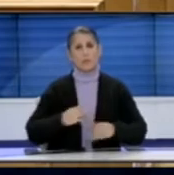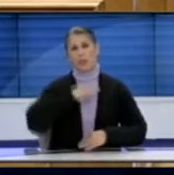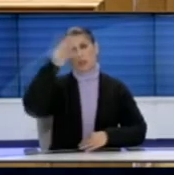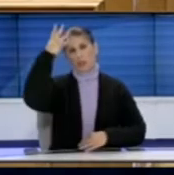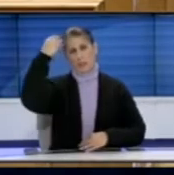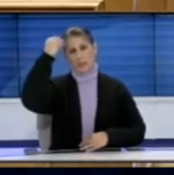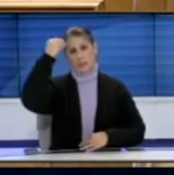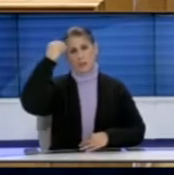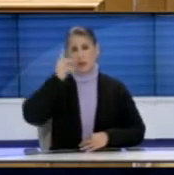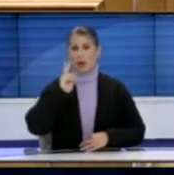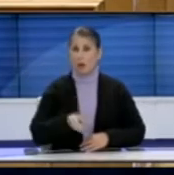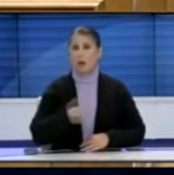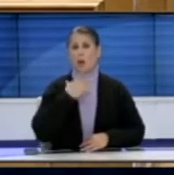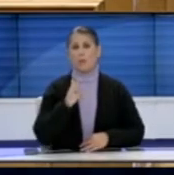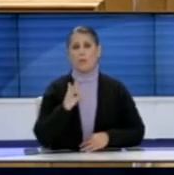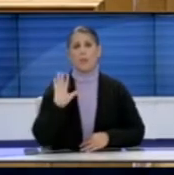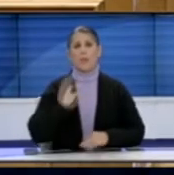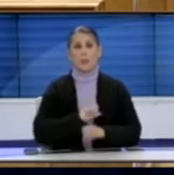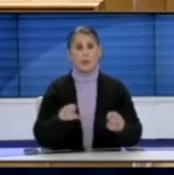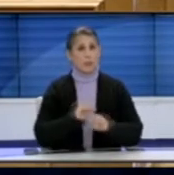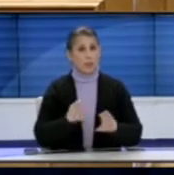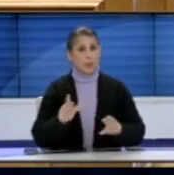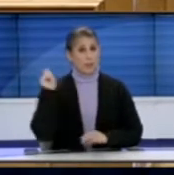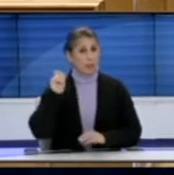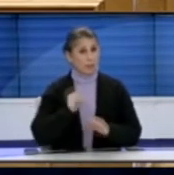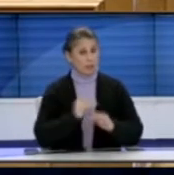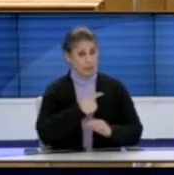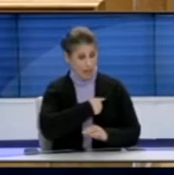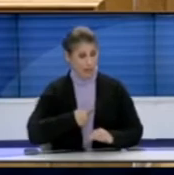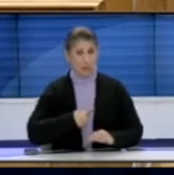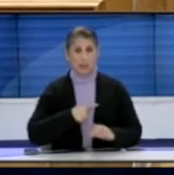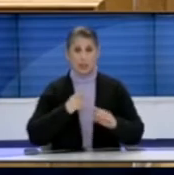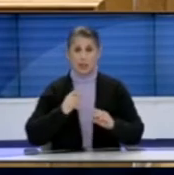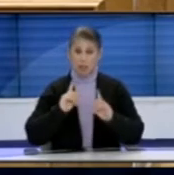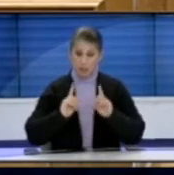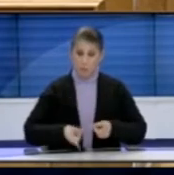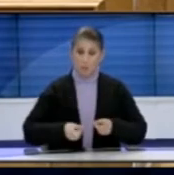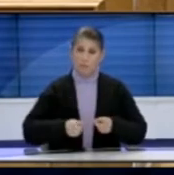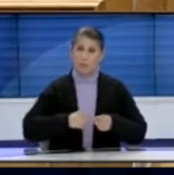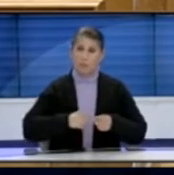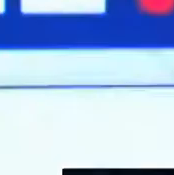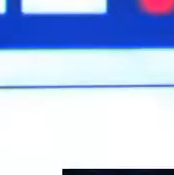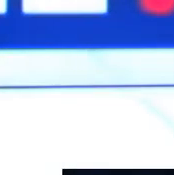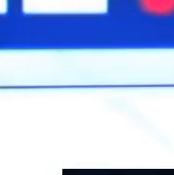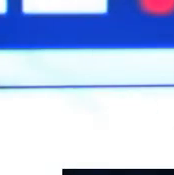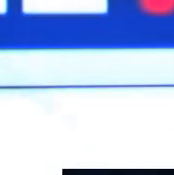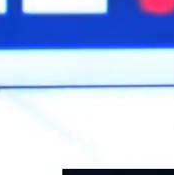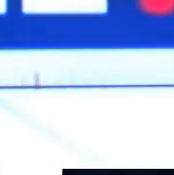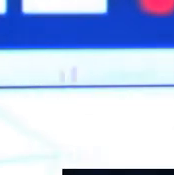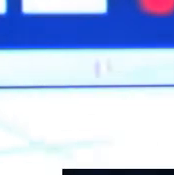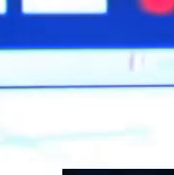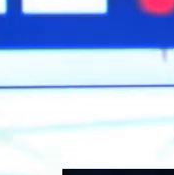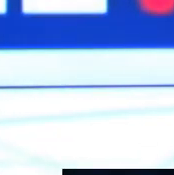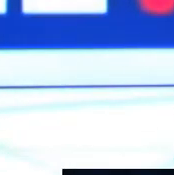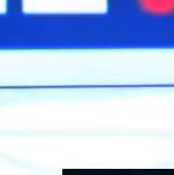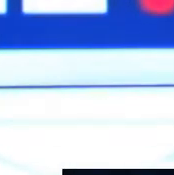Τσίπρας. Κακώς λοιπόν δεν ενημερώθηκαν οι πολιτικοί αρχηγοί για την απόφαση αποστολής αμυντικού υλικού στην Ουκρανία. Μένουμε στο θέμα,